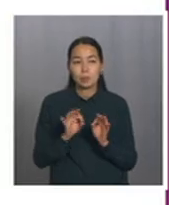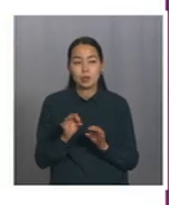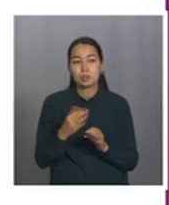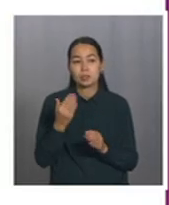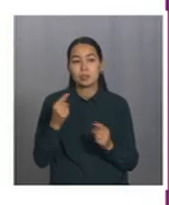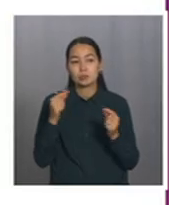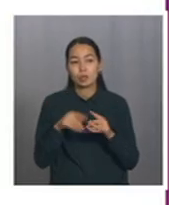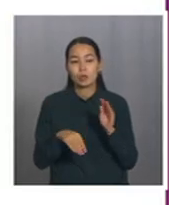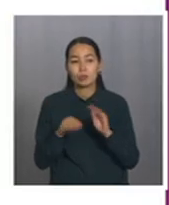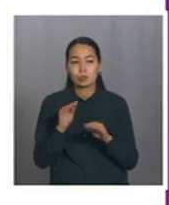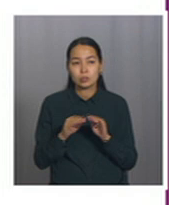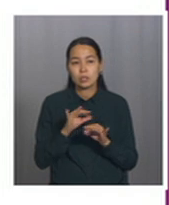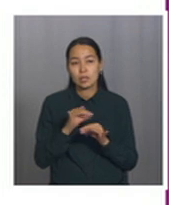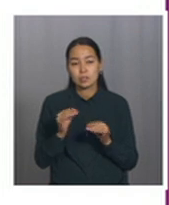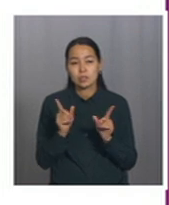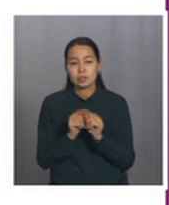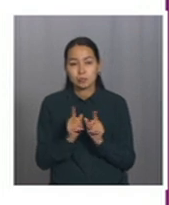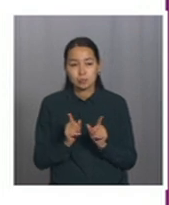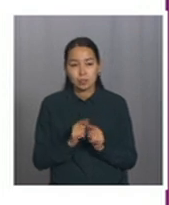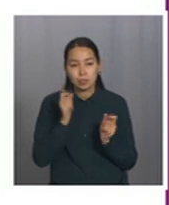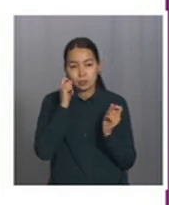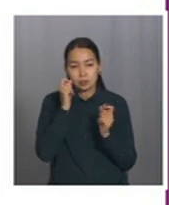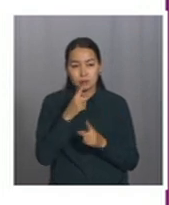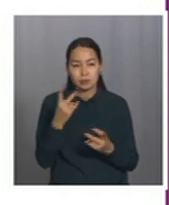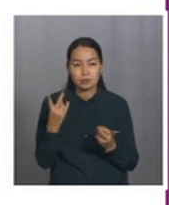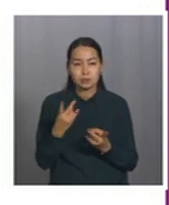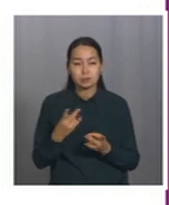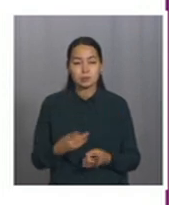мен сипаттамаларды анықтаңыз.